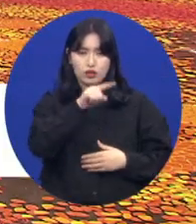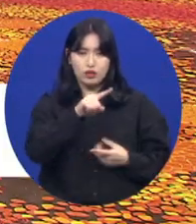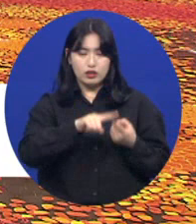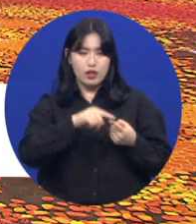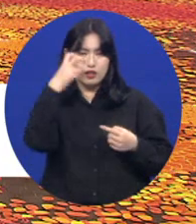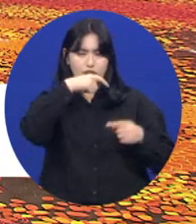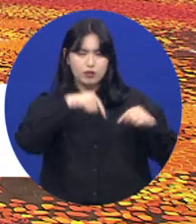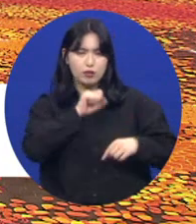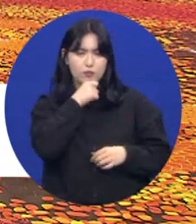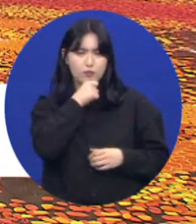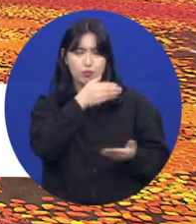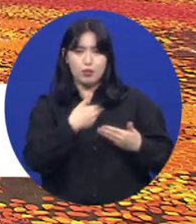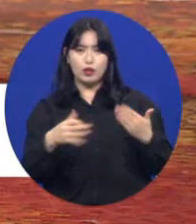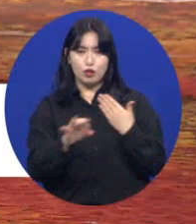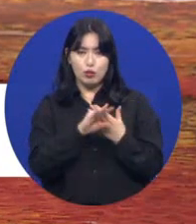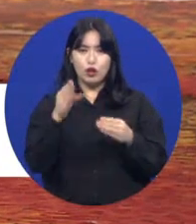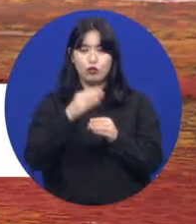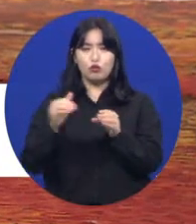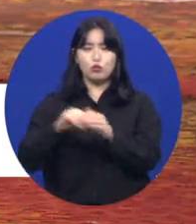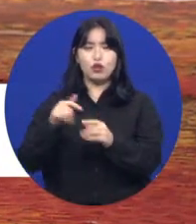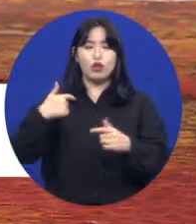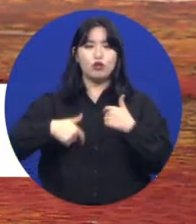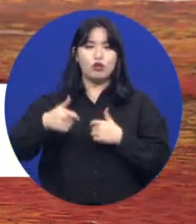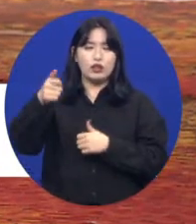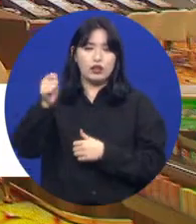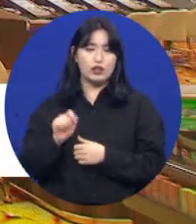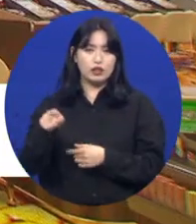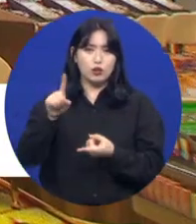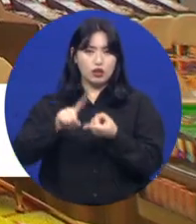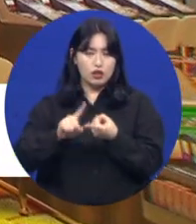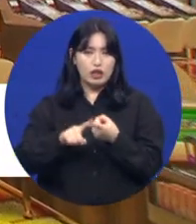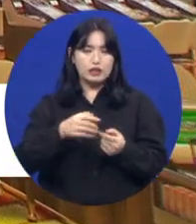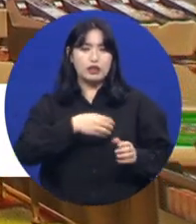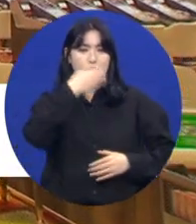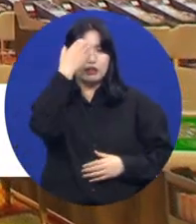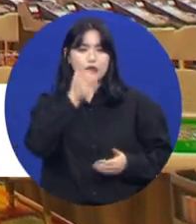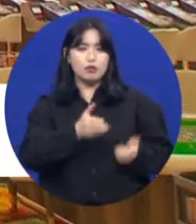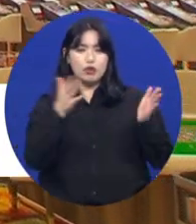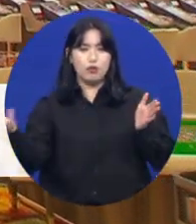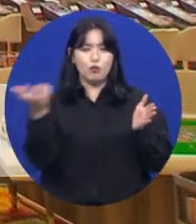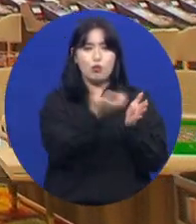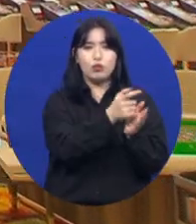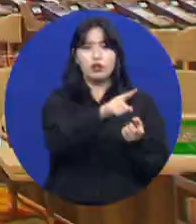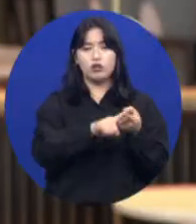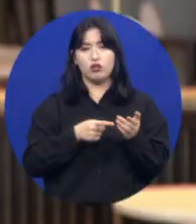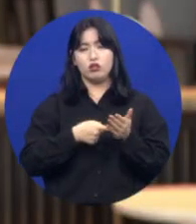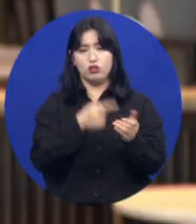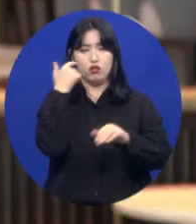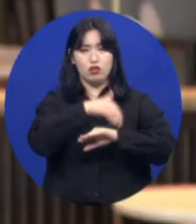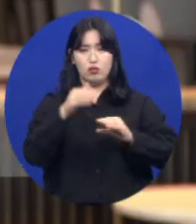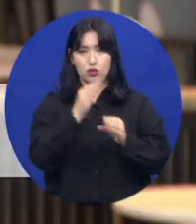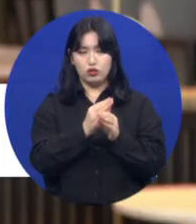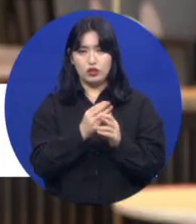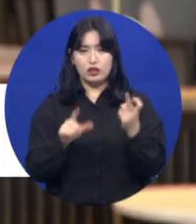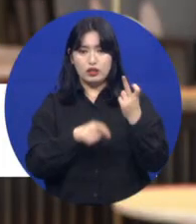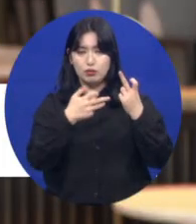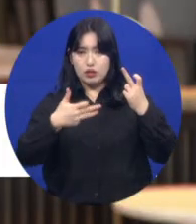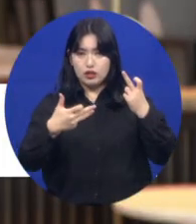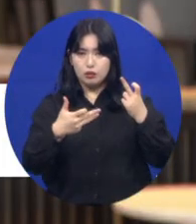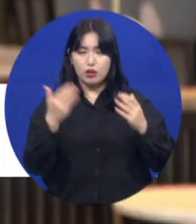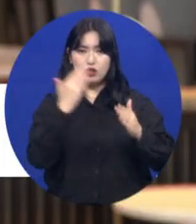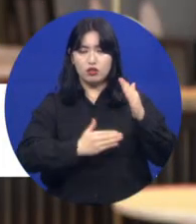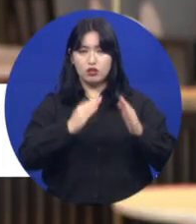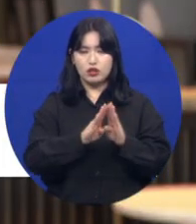바로 중문관광단지에서 영업 중인 LT카지노를 드림타워로 옮기는 신청을 할 계획입니다. 12월 18일